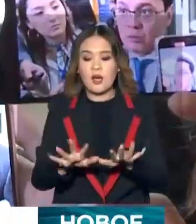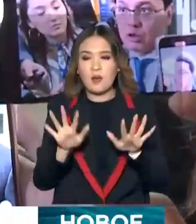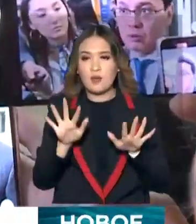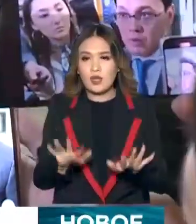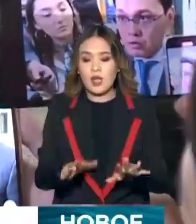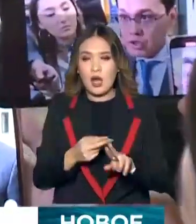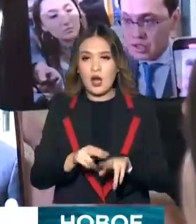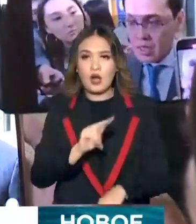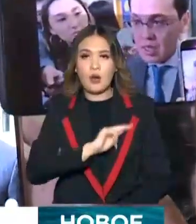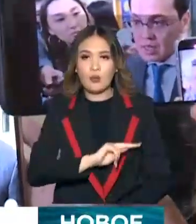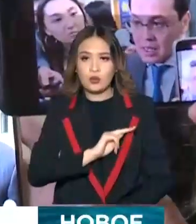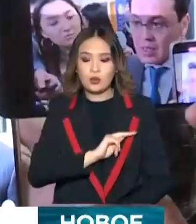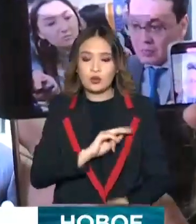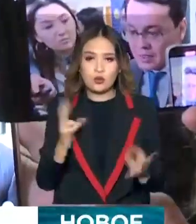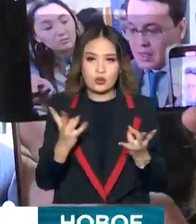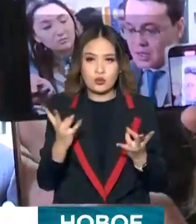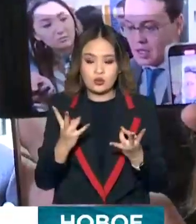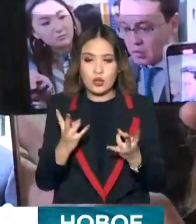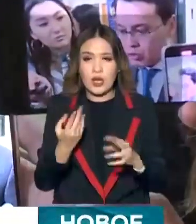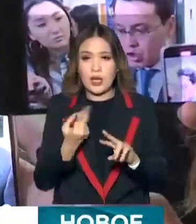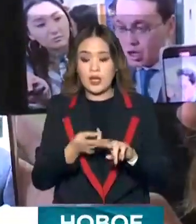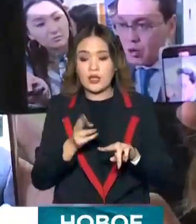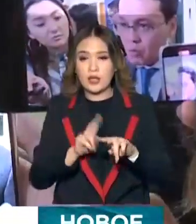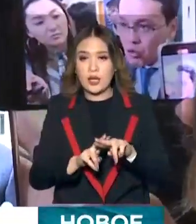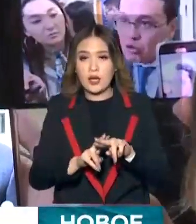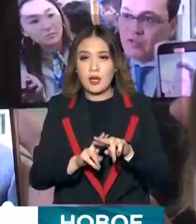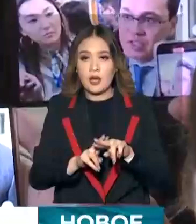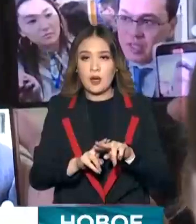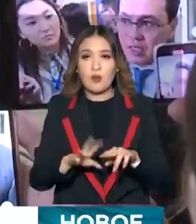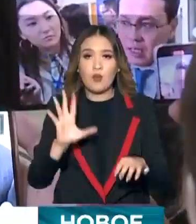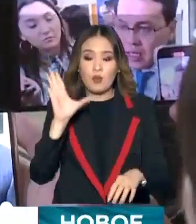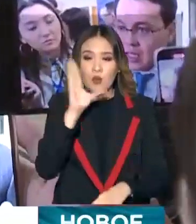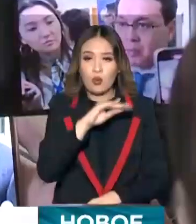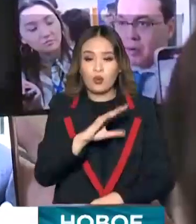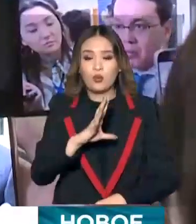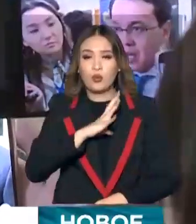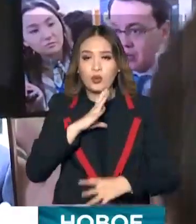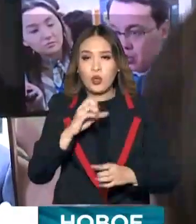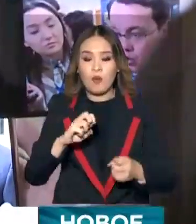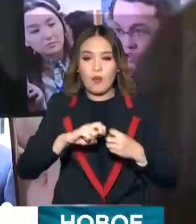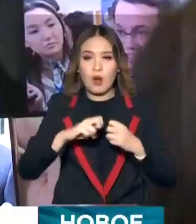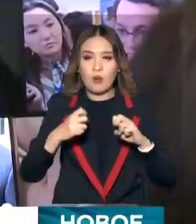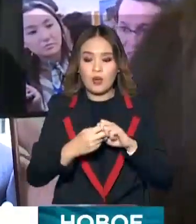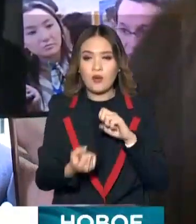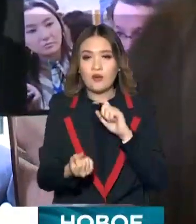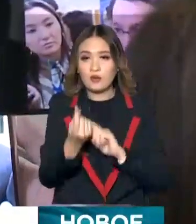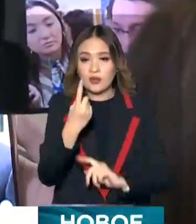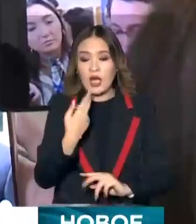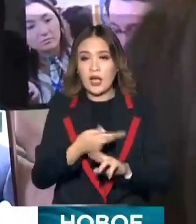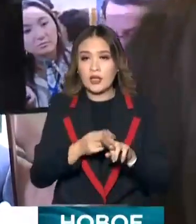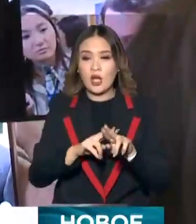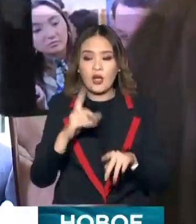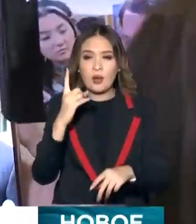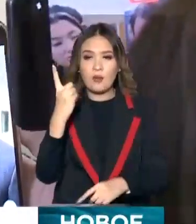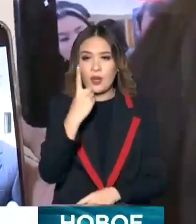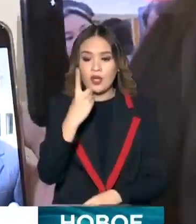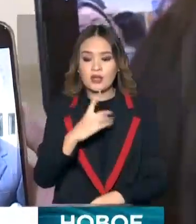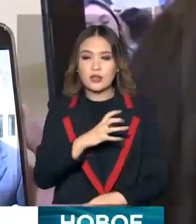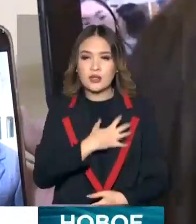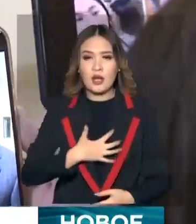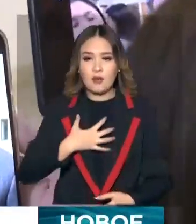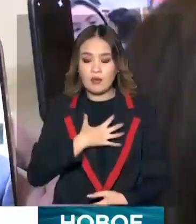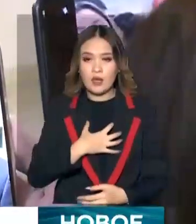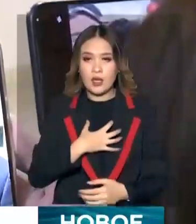определенные работы проводятся. Да? При этих работах могут возникать какие-то проблемы. Но наша самая главная задача, вот